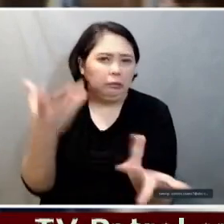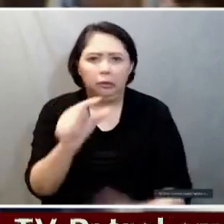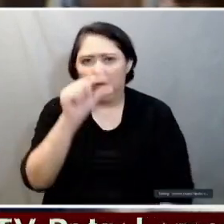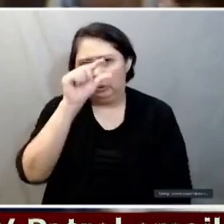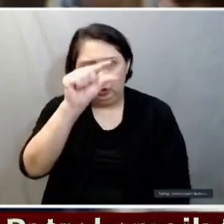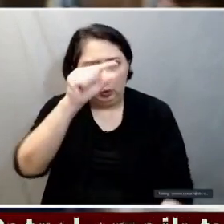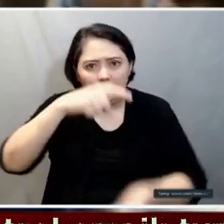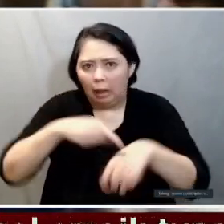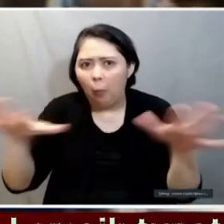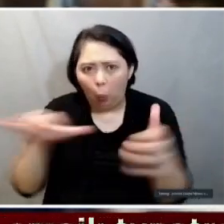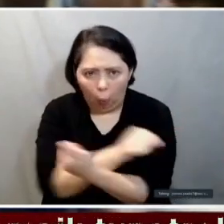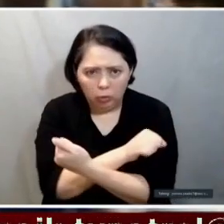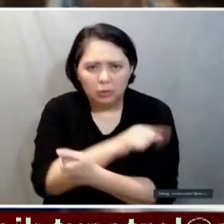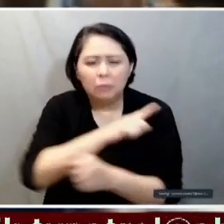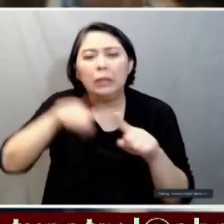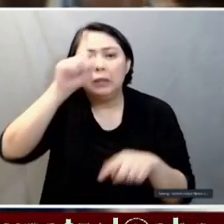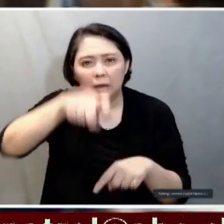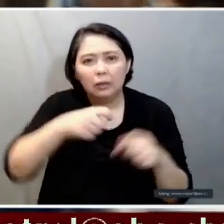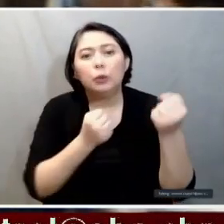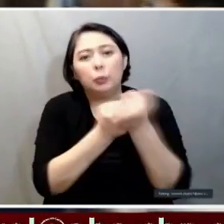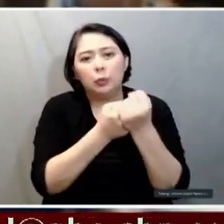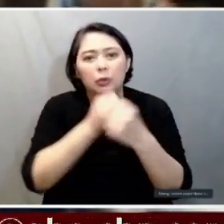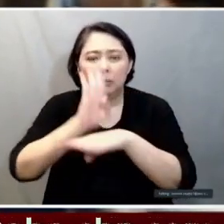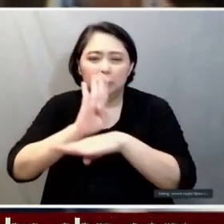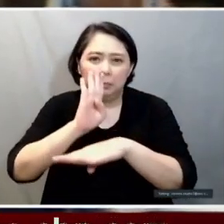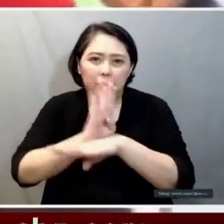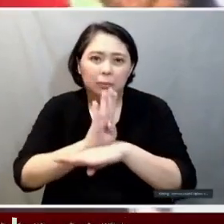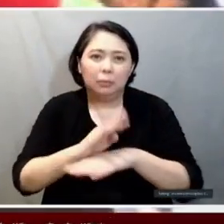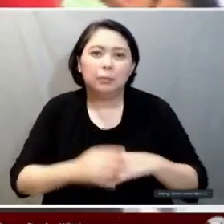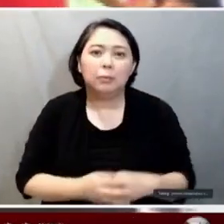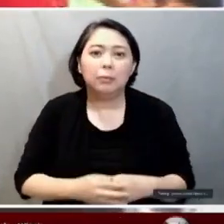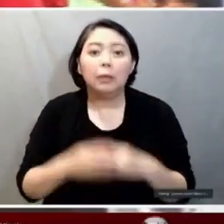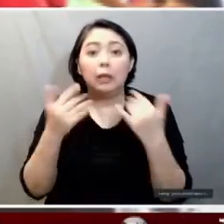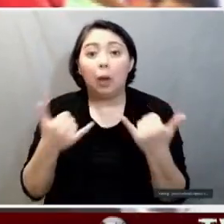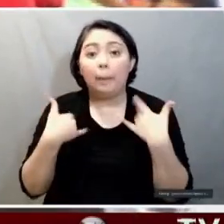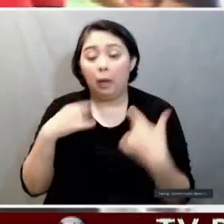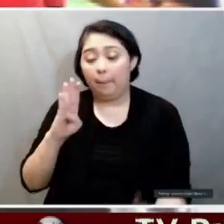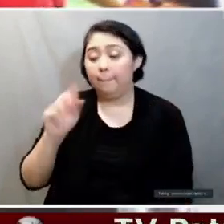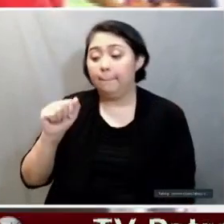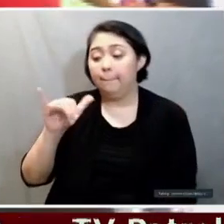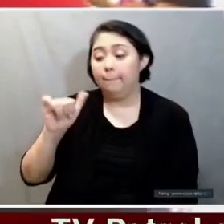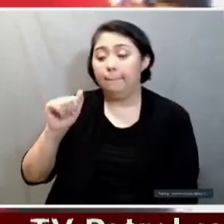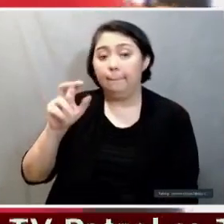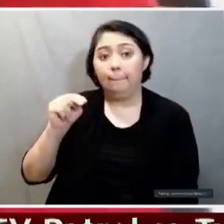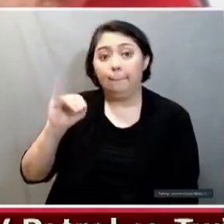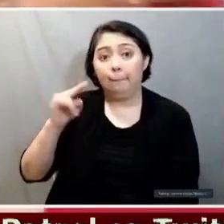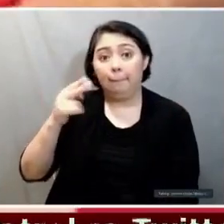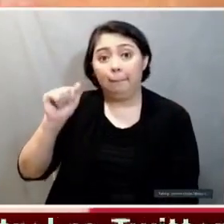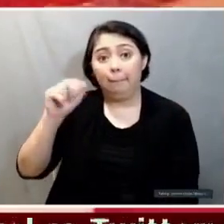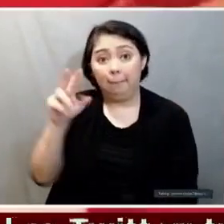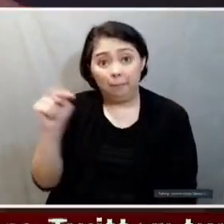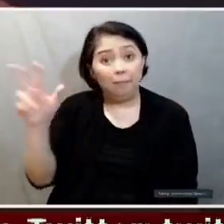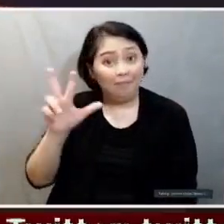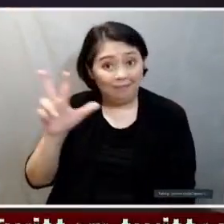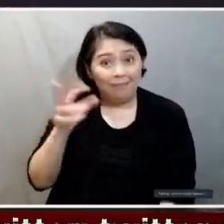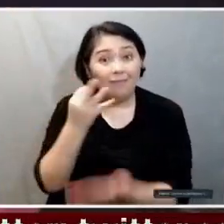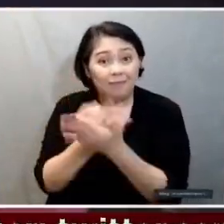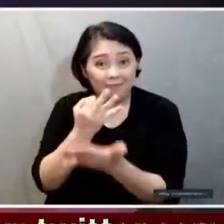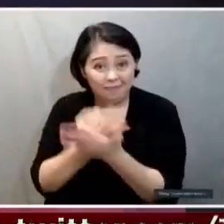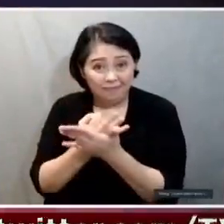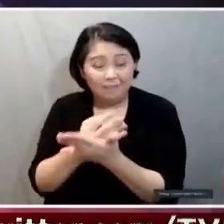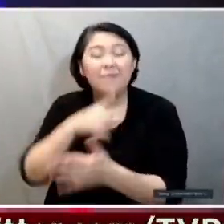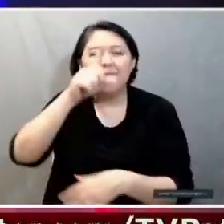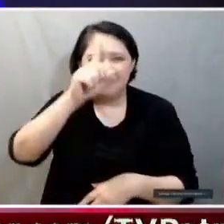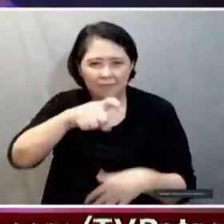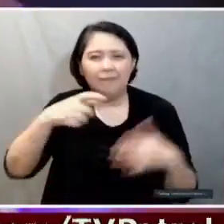ng Kamara sa third and final reading ang Bayanihan 3, pero wala pang Certificate of Availability of Funds mula Bureau